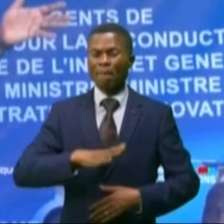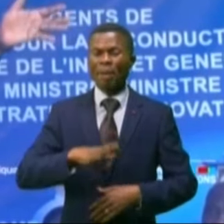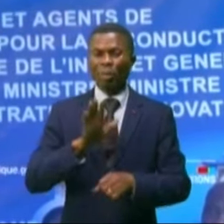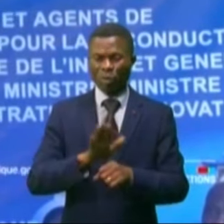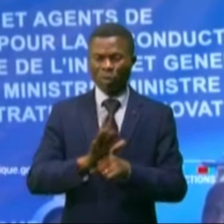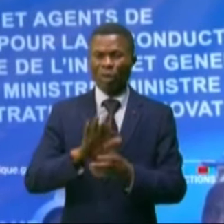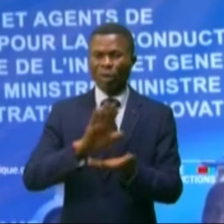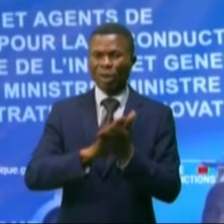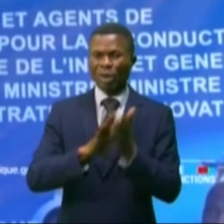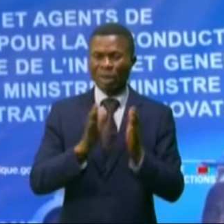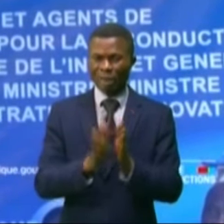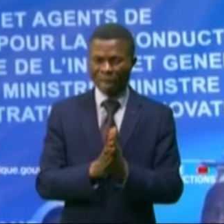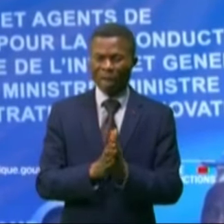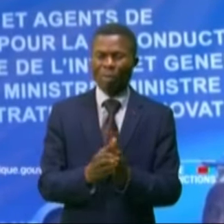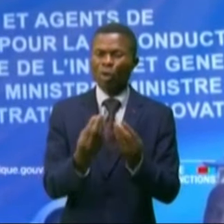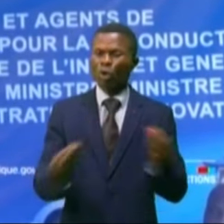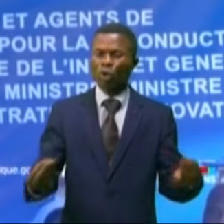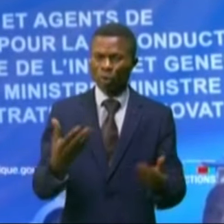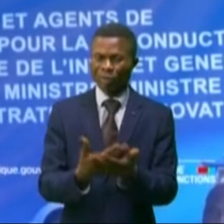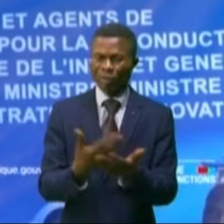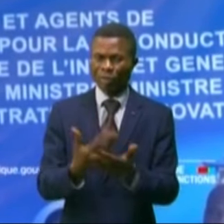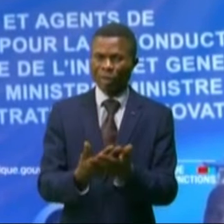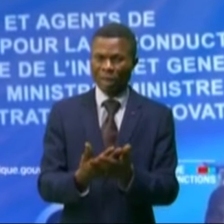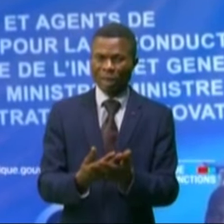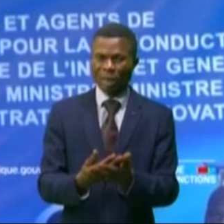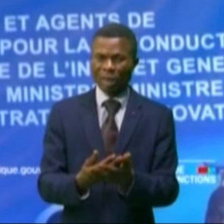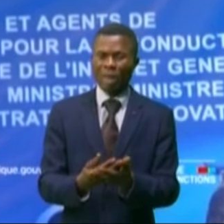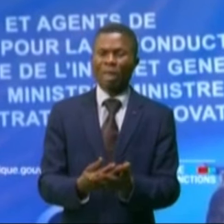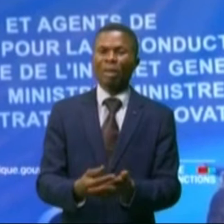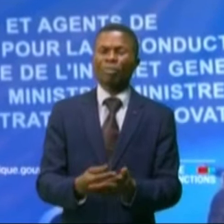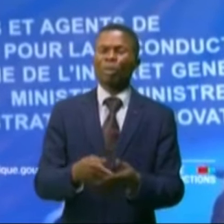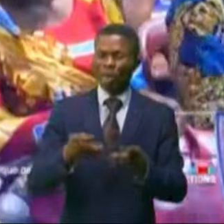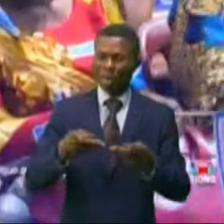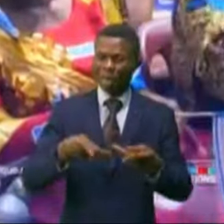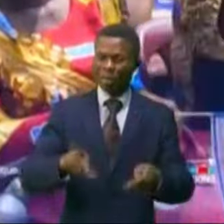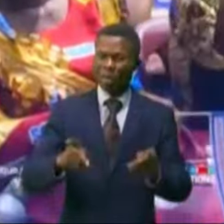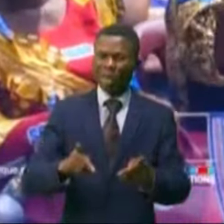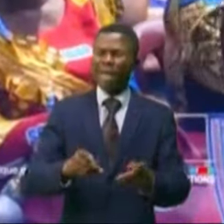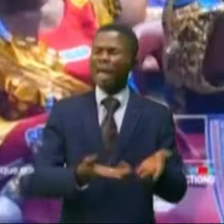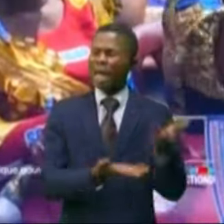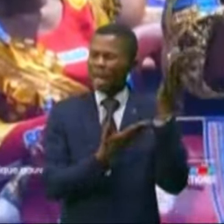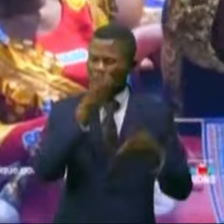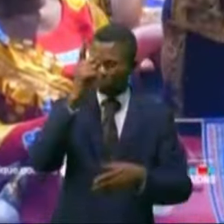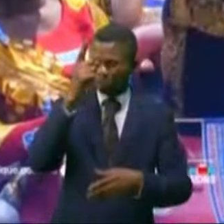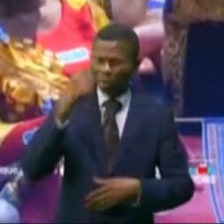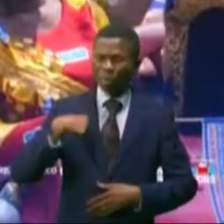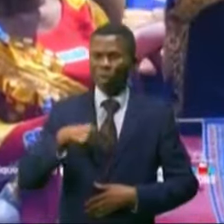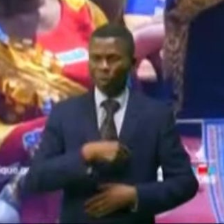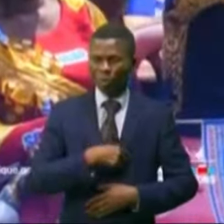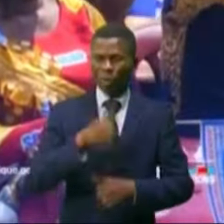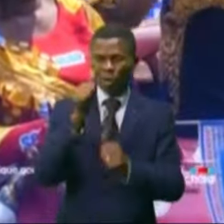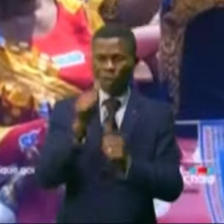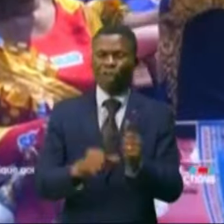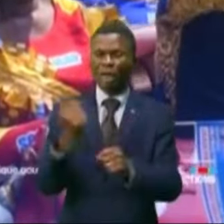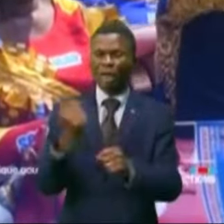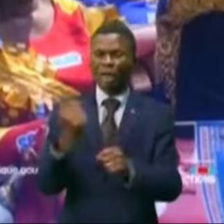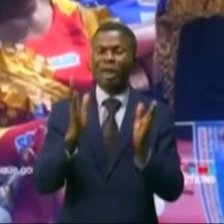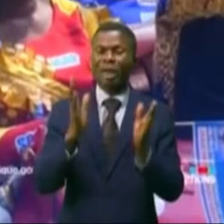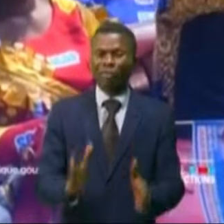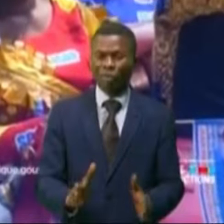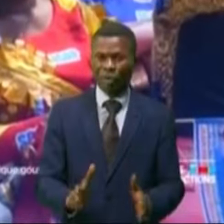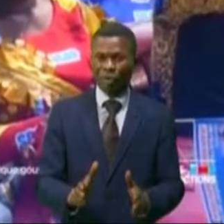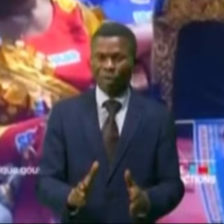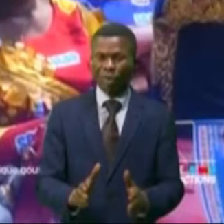être remplacée par une nouvelle. Et ce sera notre priorité des priorités, afin que chaque agent